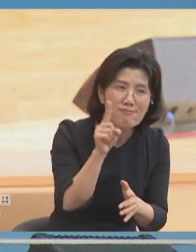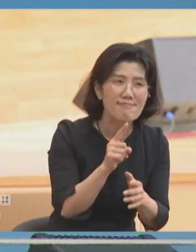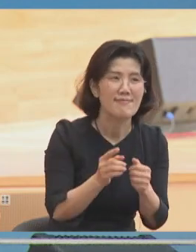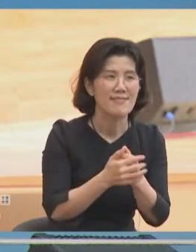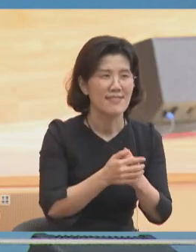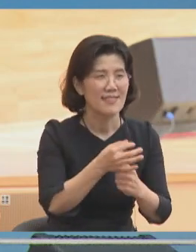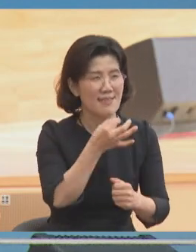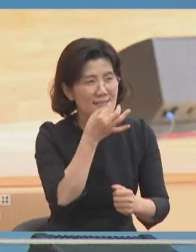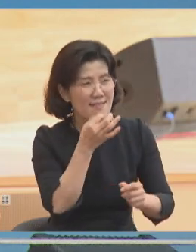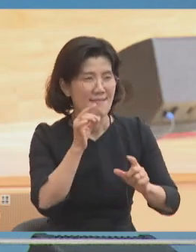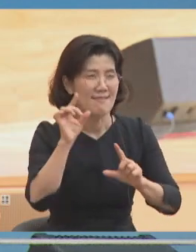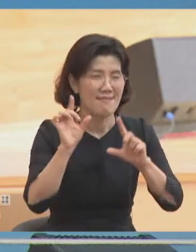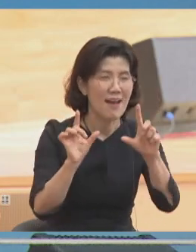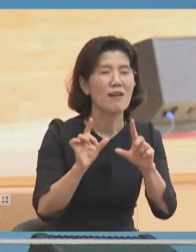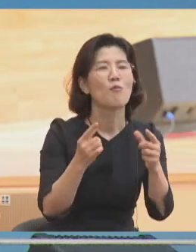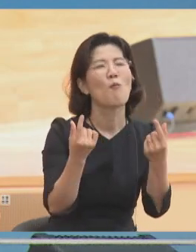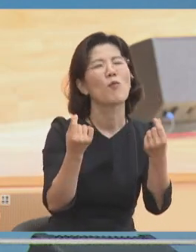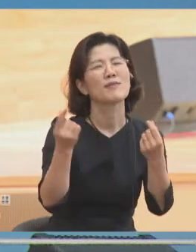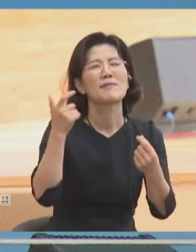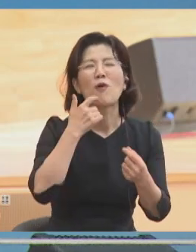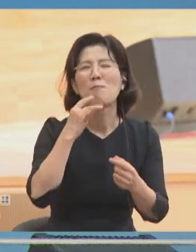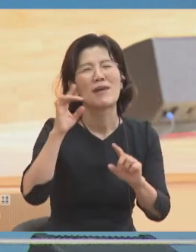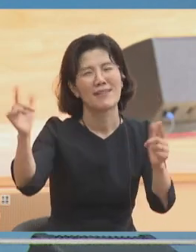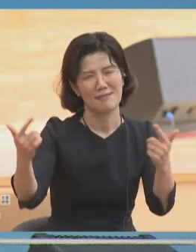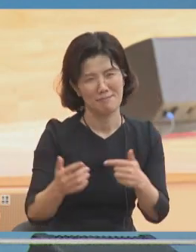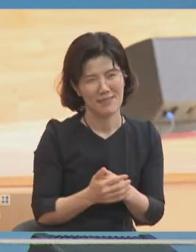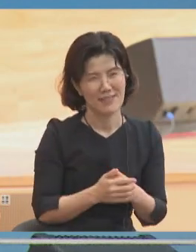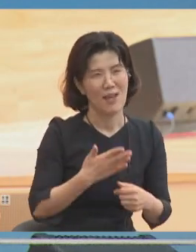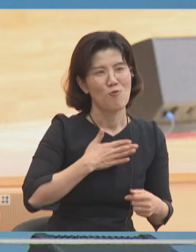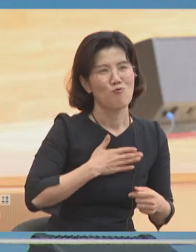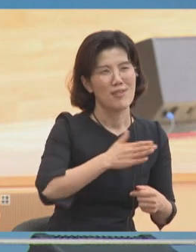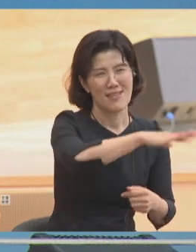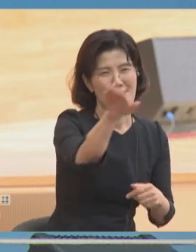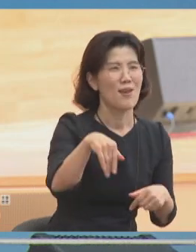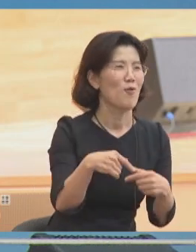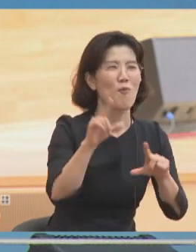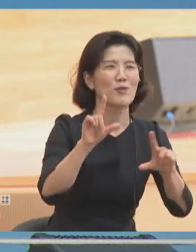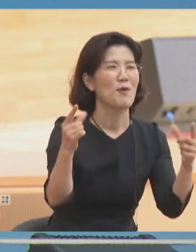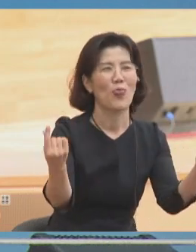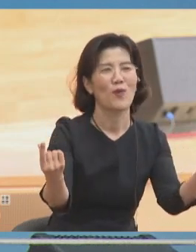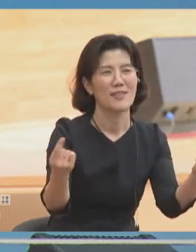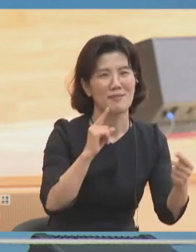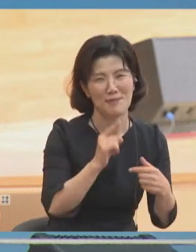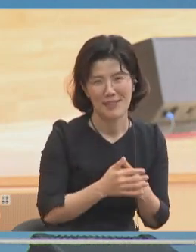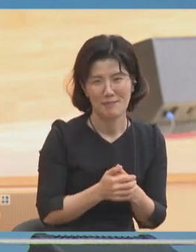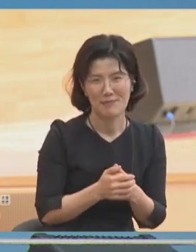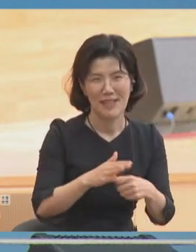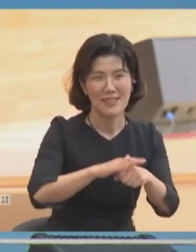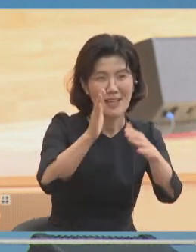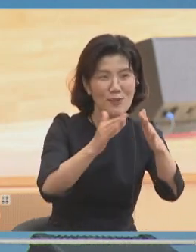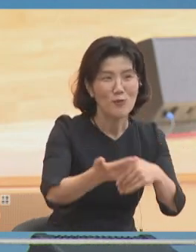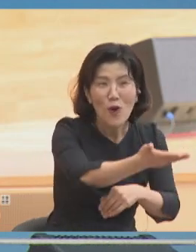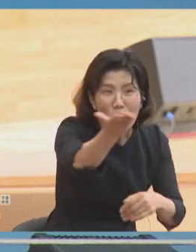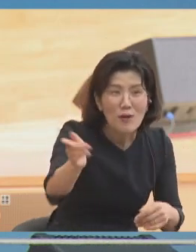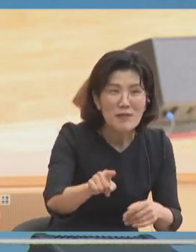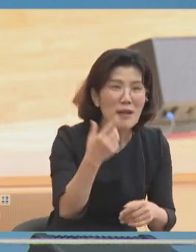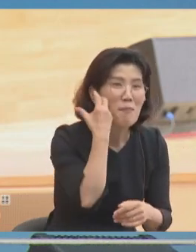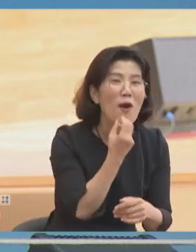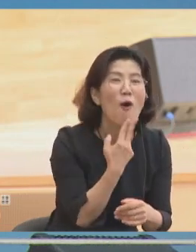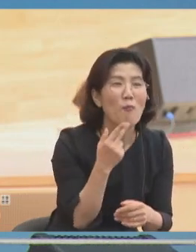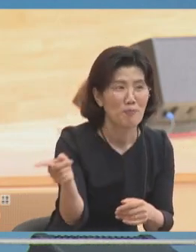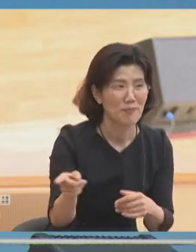욕망과 그 모습 그건 야만이 아니라 바로 우리의 것이 사랑하는 성도 여러분 오늘이 매력적이지